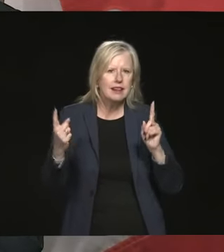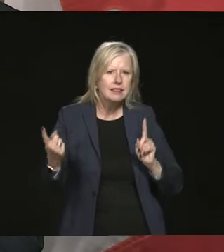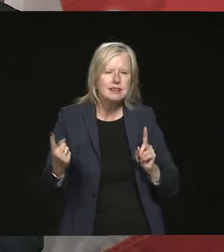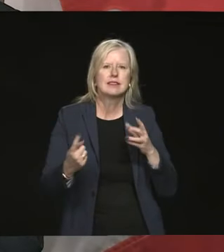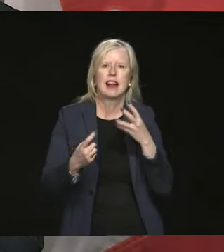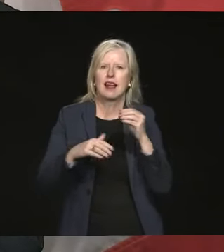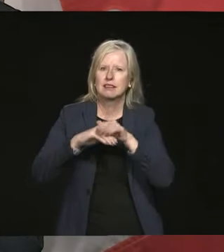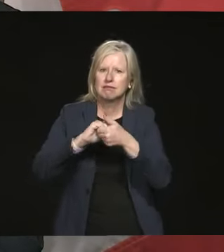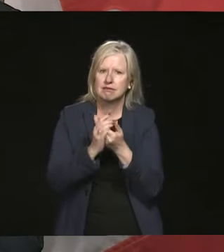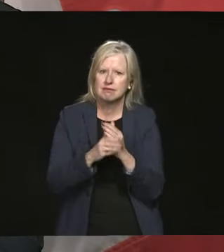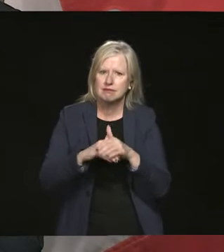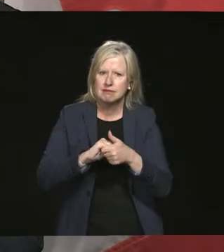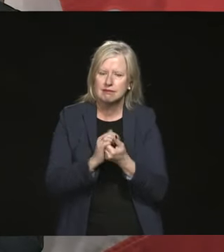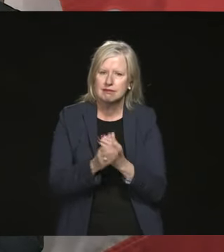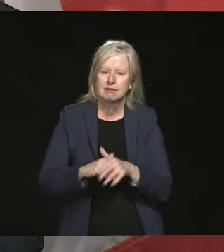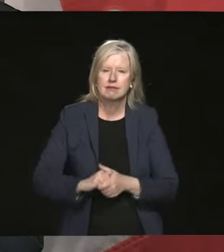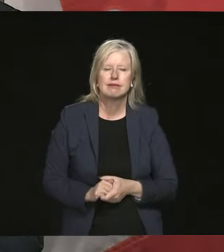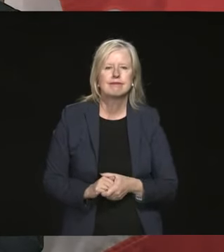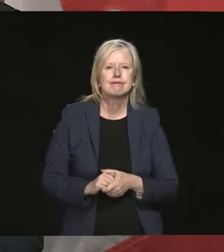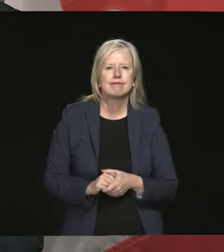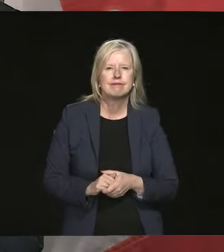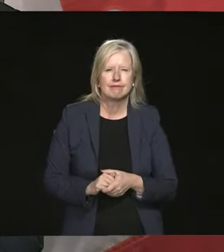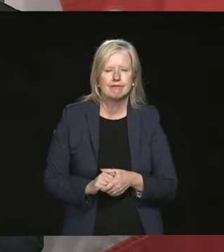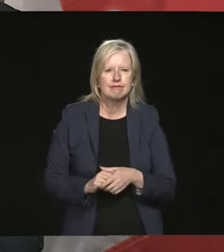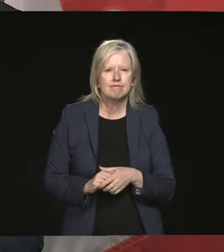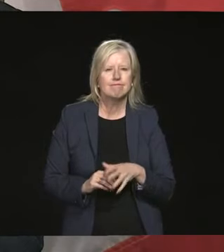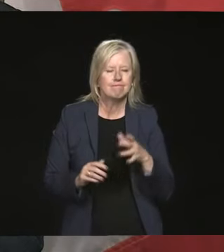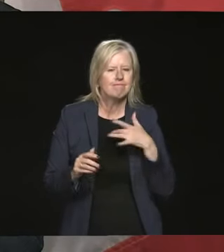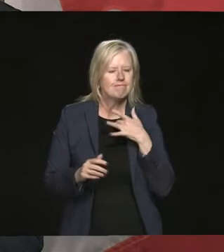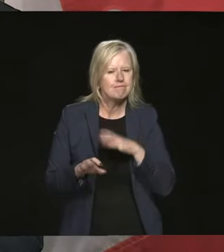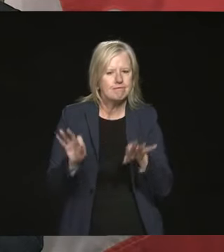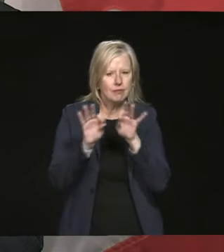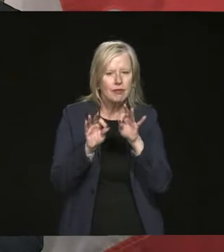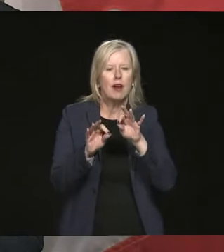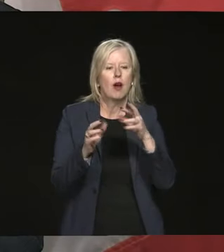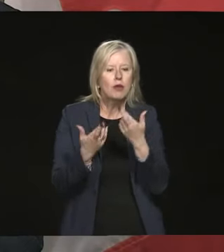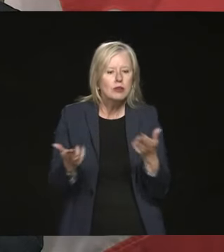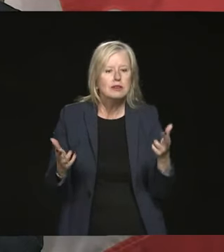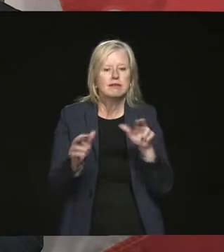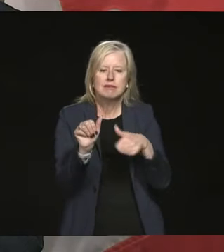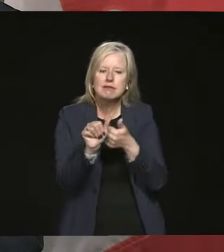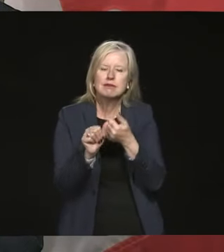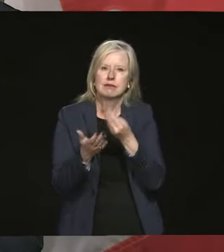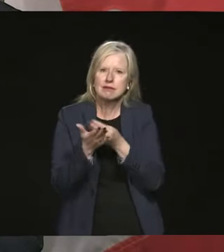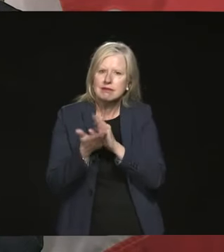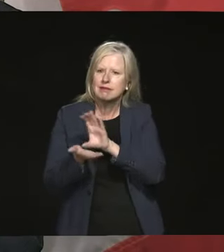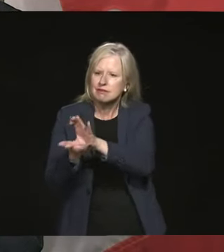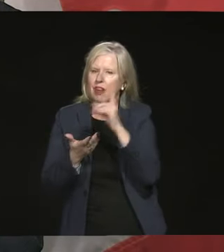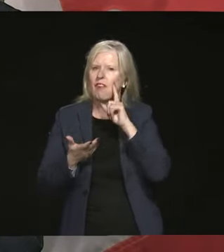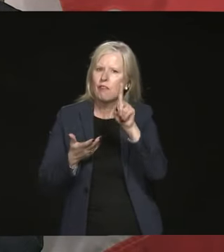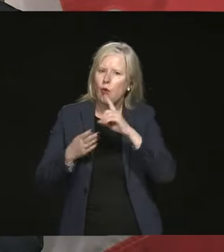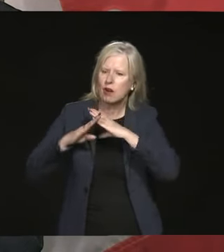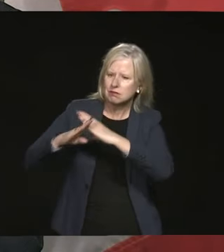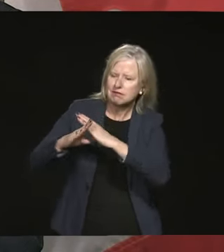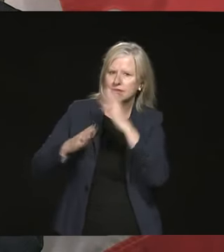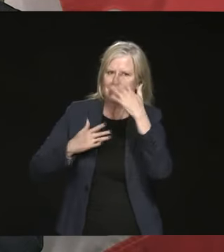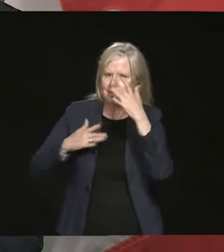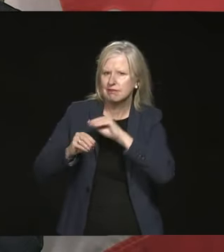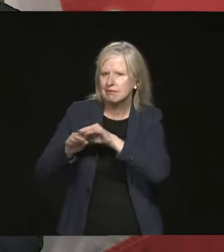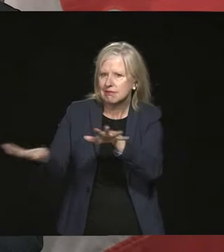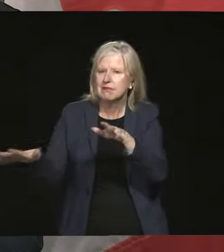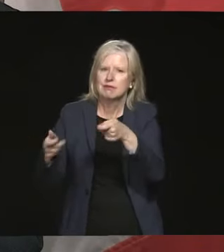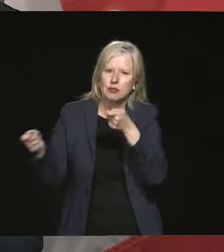soutien important nécessaires that à la resources prévention and et au supports contrôle des for infections infection soient mis prevention en and place pour control protéger le are in personnel, place to les protect clients staff, et les invités